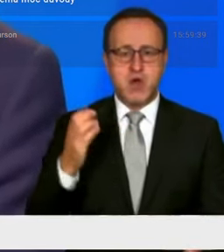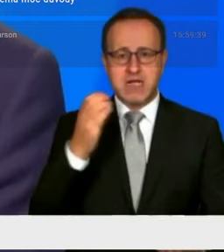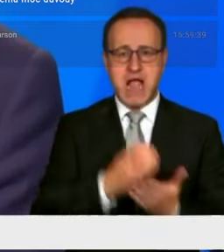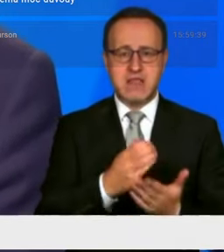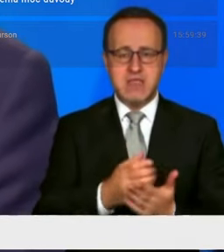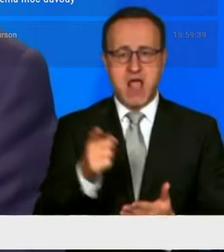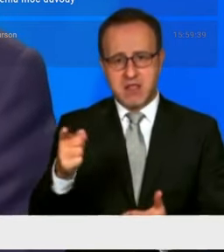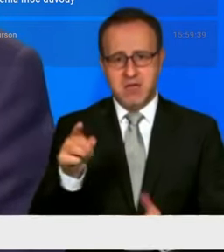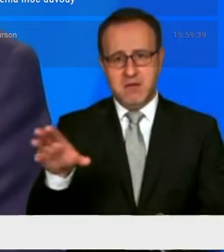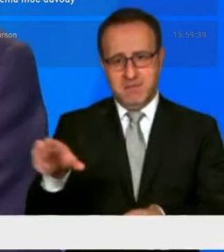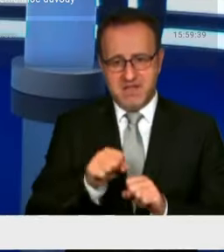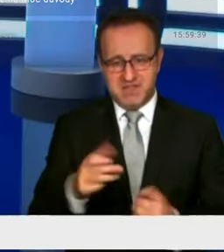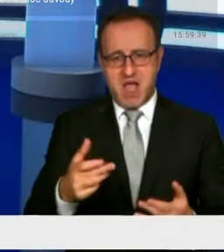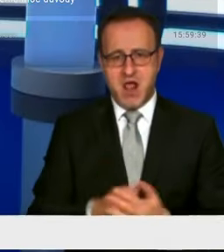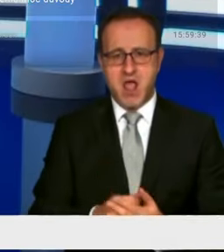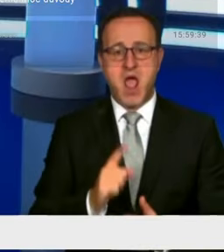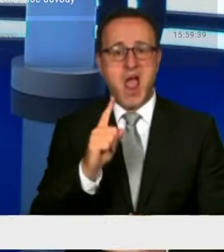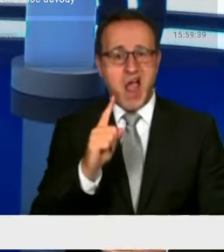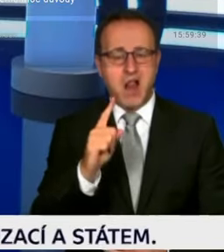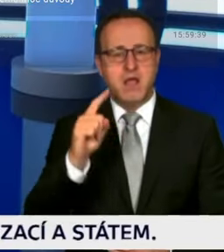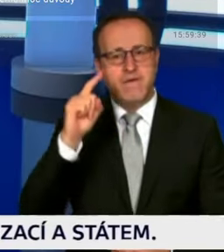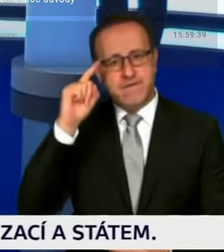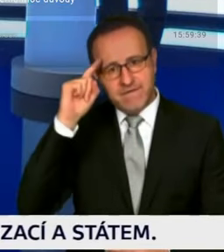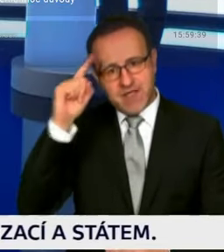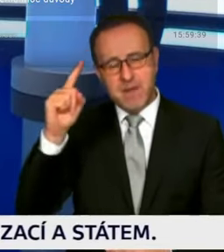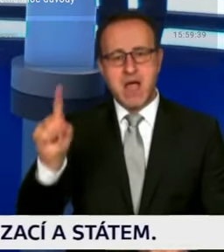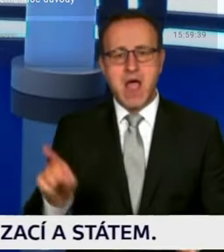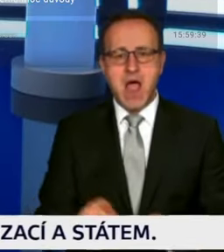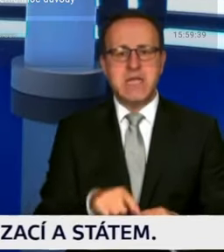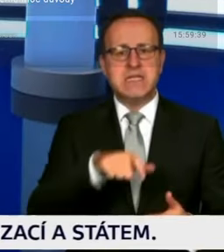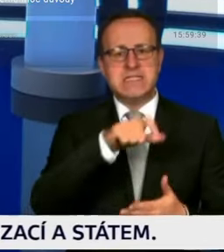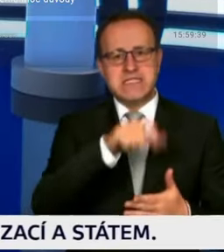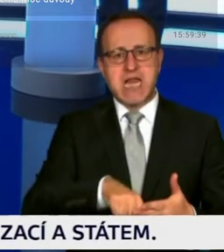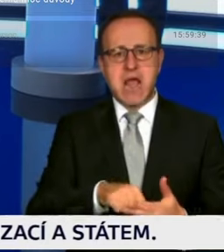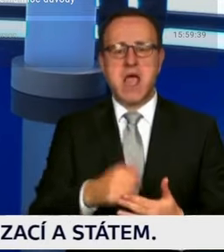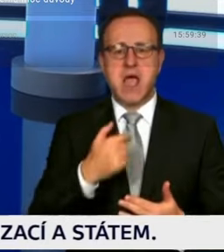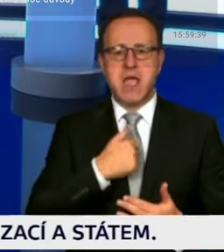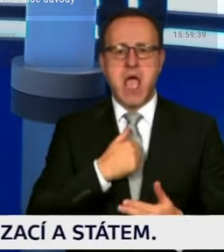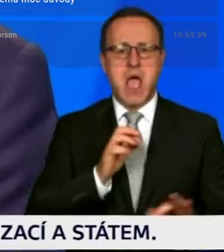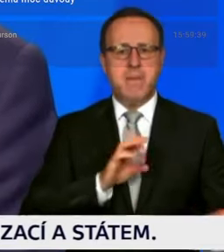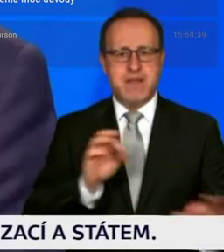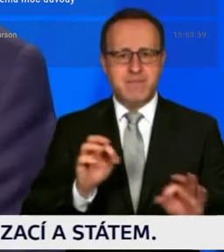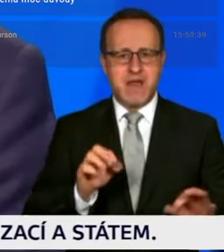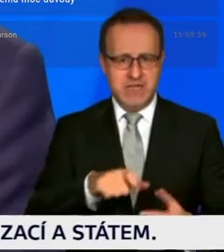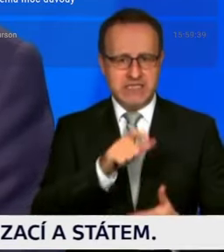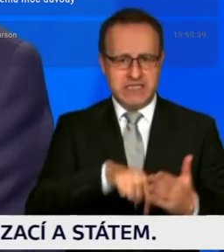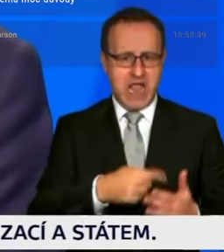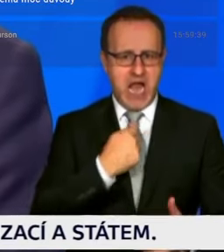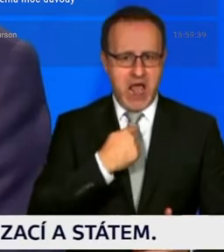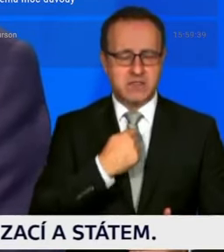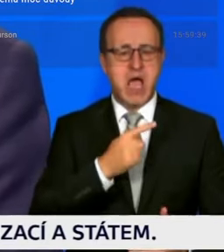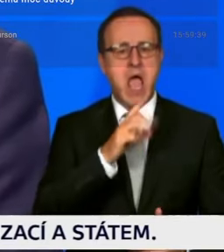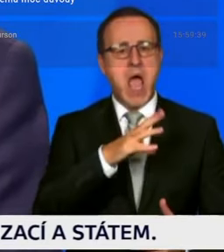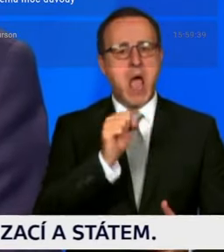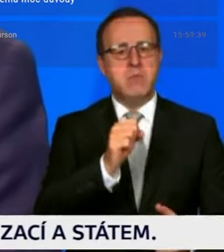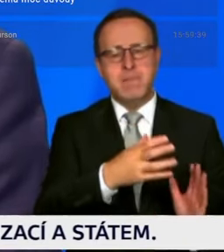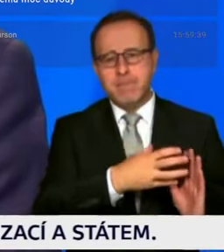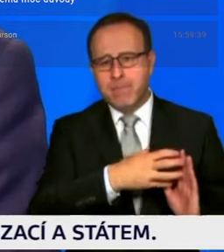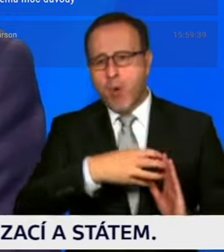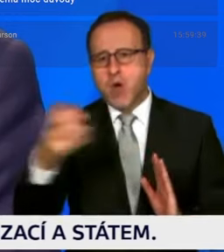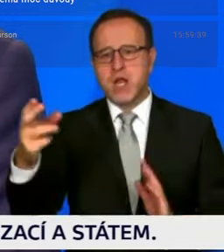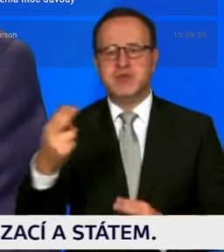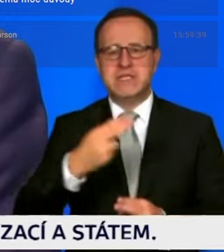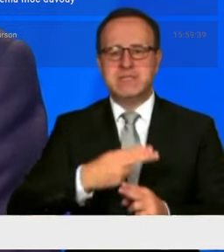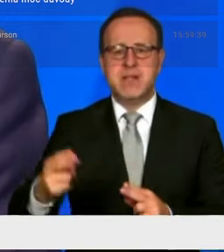k eh Prevzal ale viem že aj stranu som pripravil na to aby mohla pokračovať v napĺňaní programového